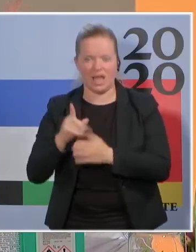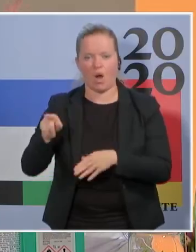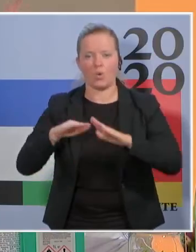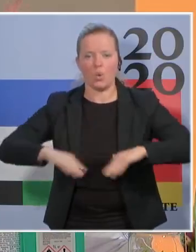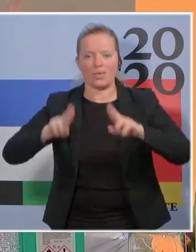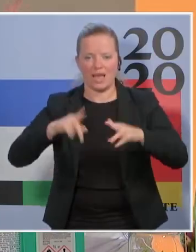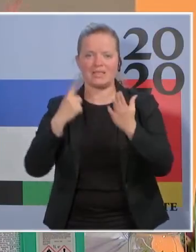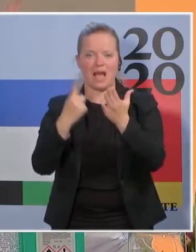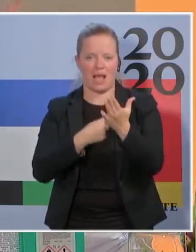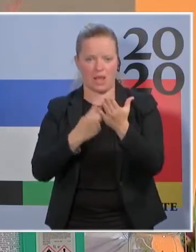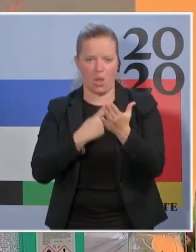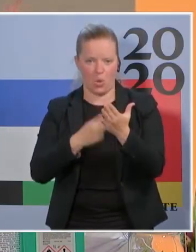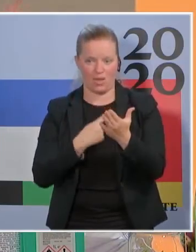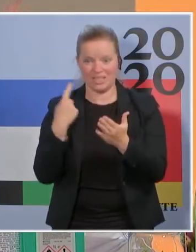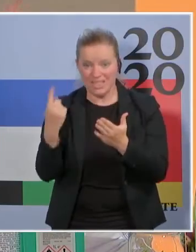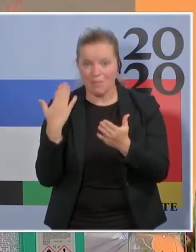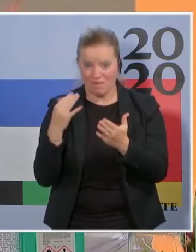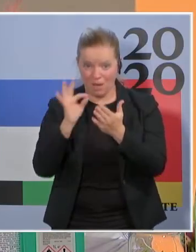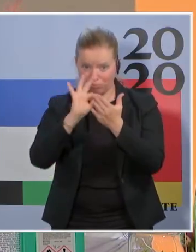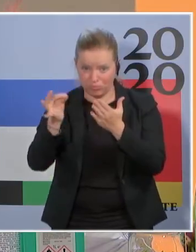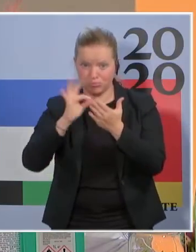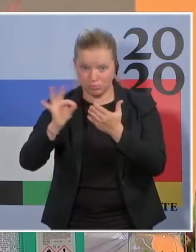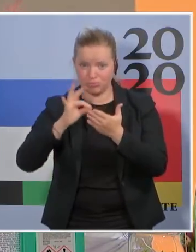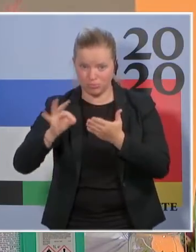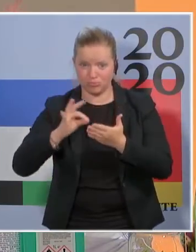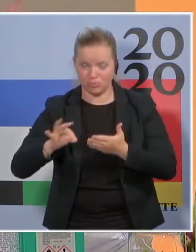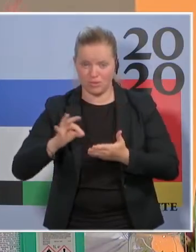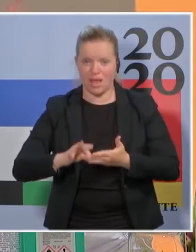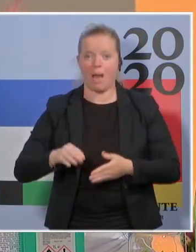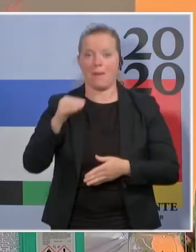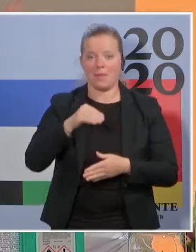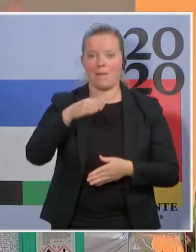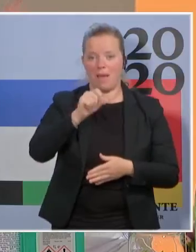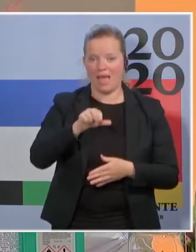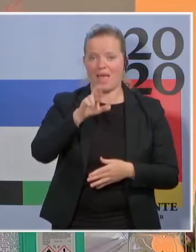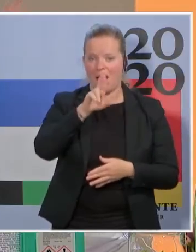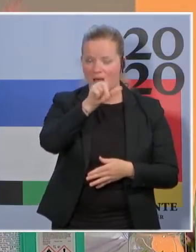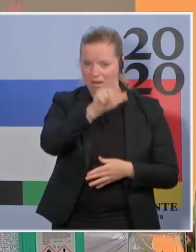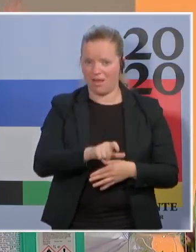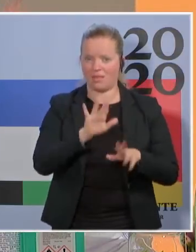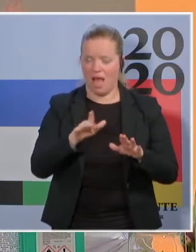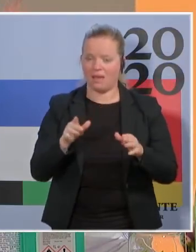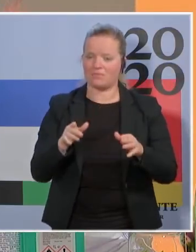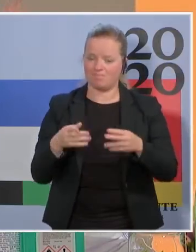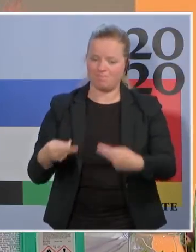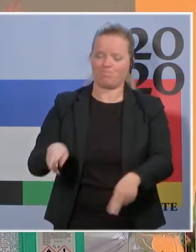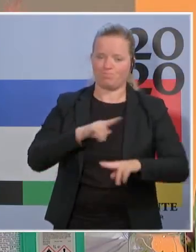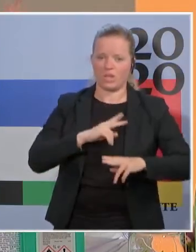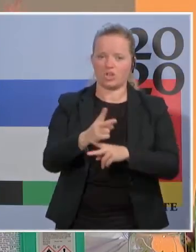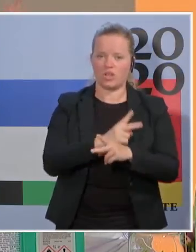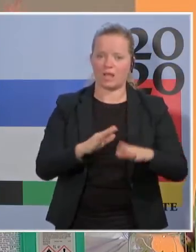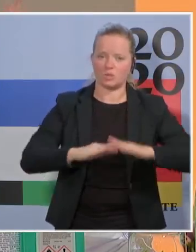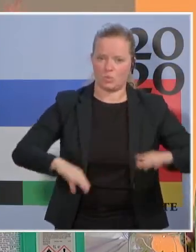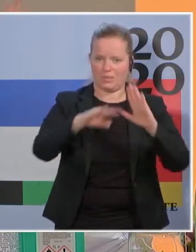hat, den hatte er verfasst. Aber es war Michael Mayer, der zurückgegriffen hat auf das Staatsgrundgesetz,